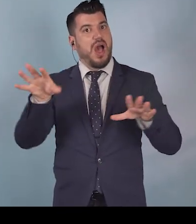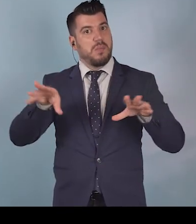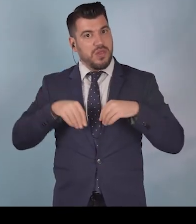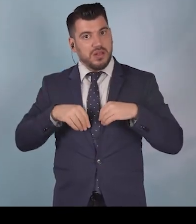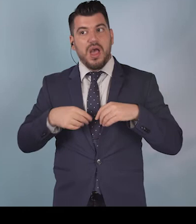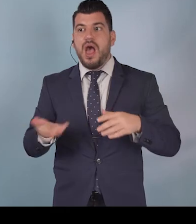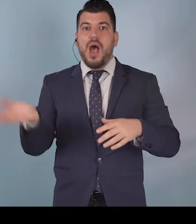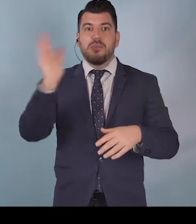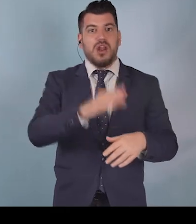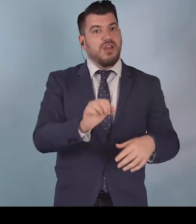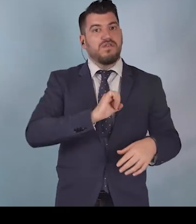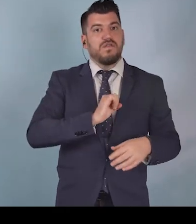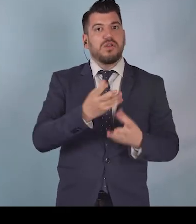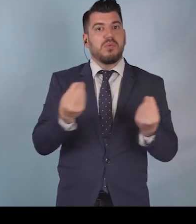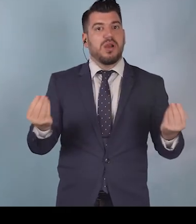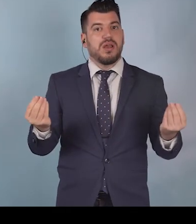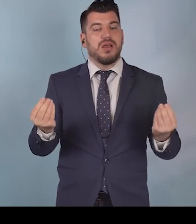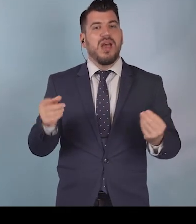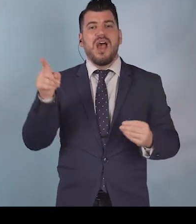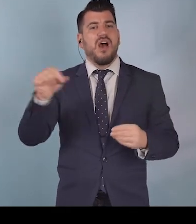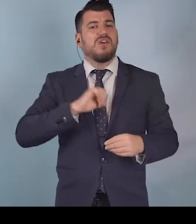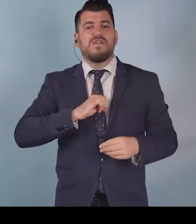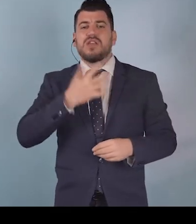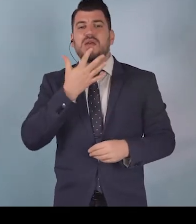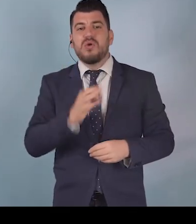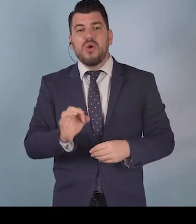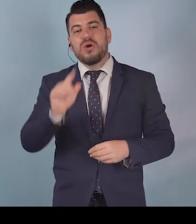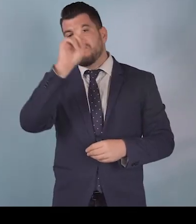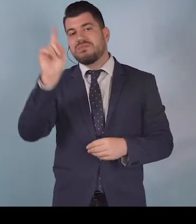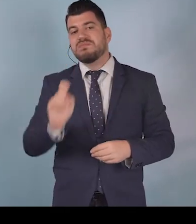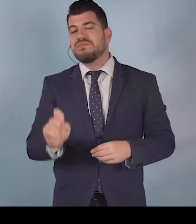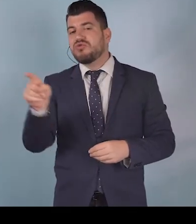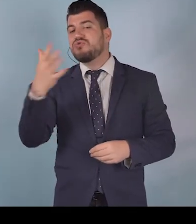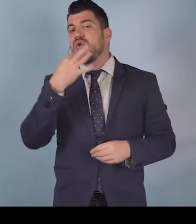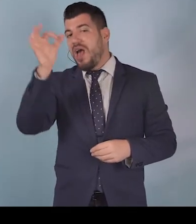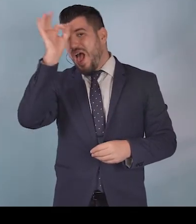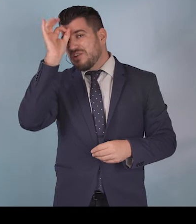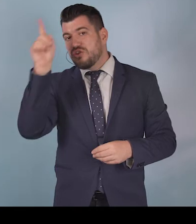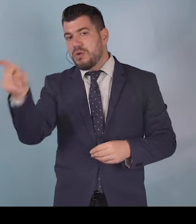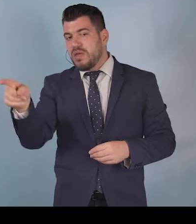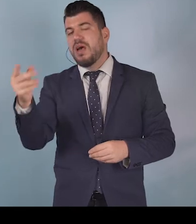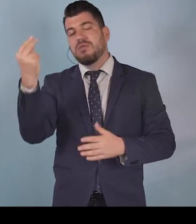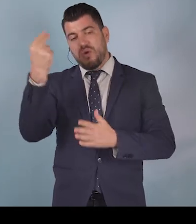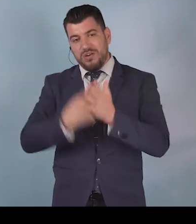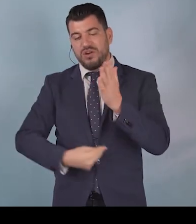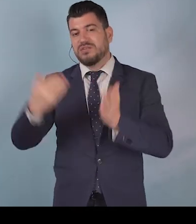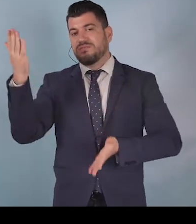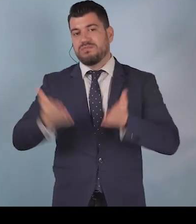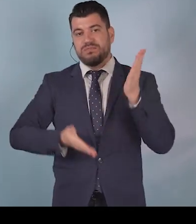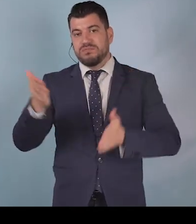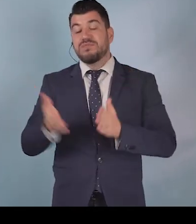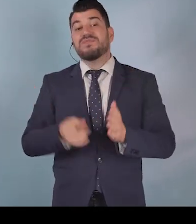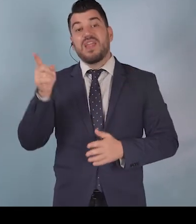φαινόμενο. Τι μας λένε επίσης τα στοιχεία για την Ελλάδα? Μας λένε ότι το πρόβλημα μπορεί να υπάρχει στην αστυνομία, μπορεί να υπάρχει στην προστασία των ΛΟΑΤΚΙ ατόμων